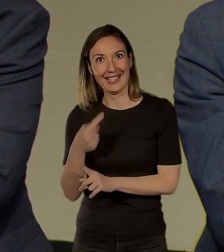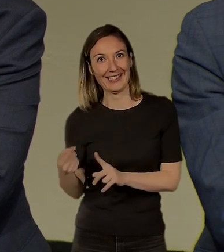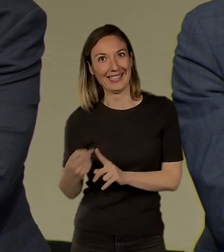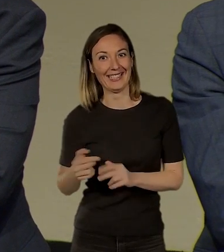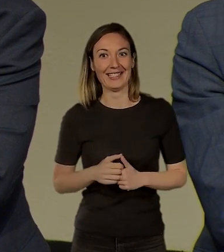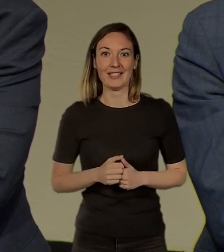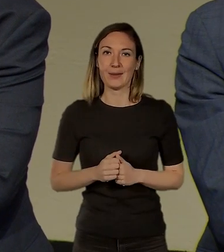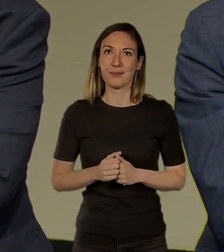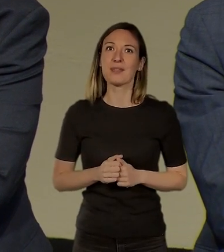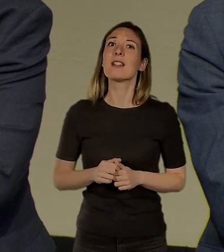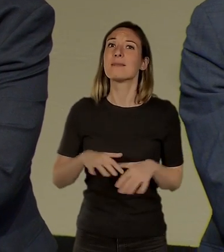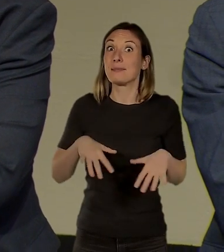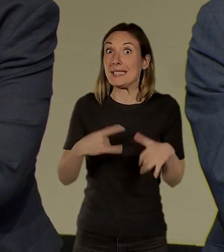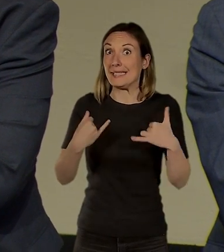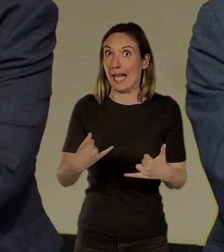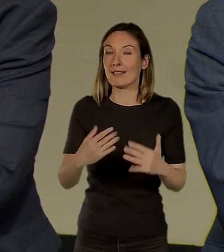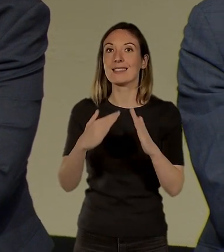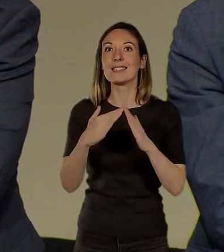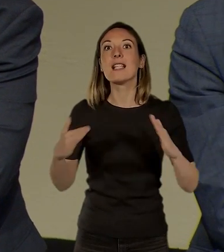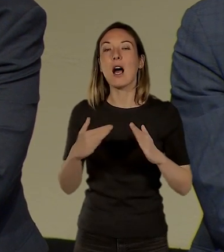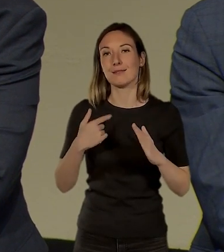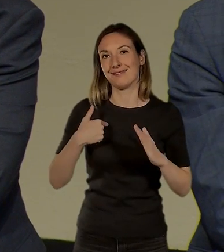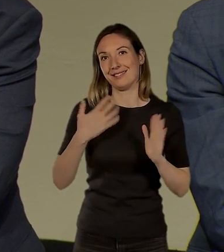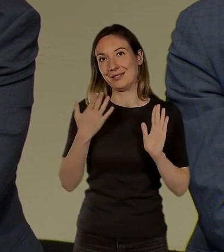Takhle, co my teď jako uděláme, určitě,